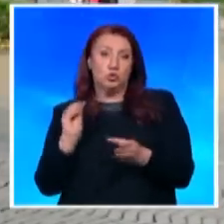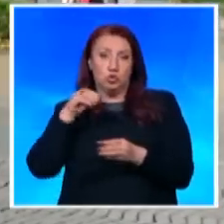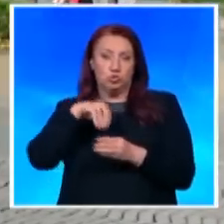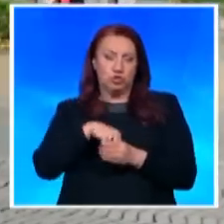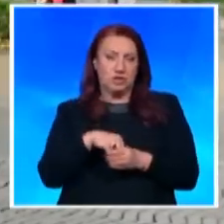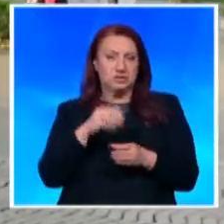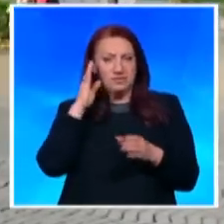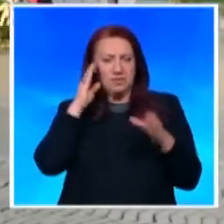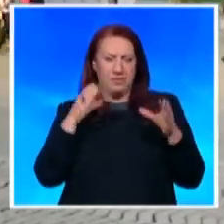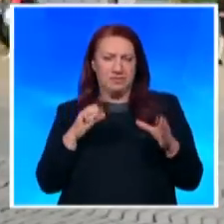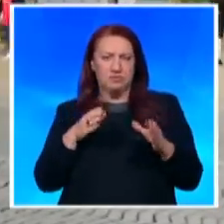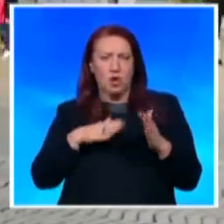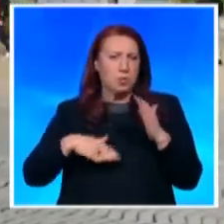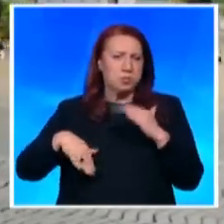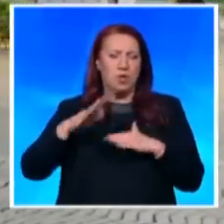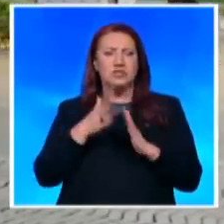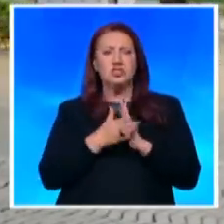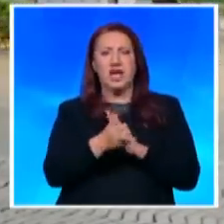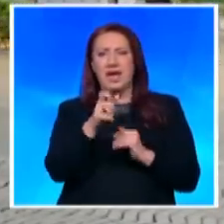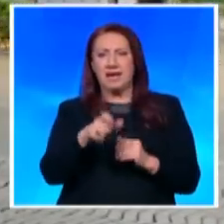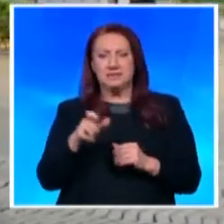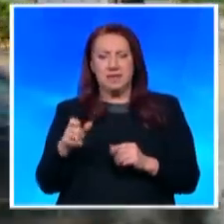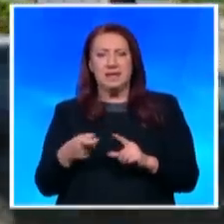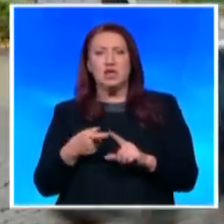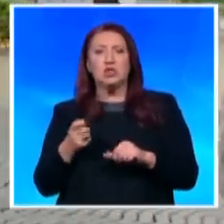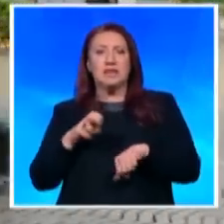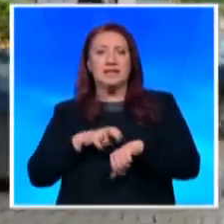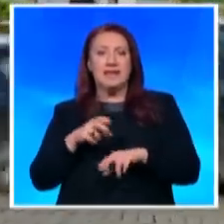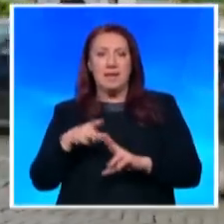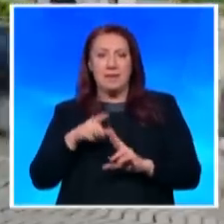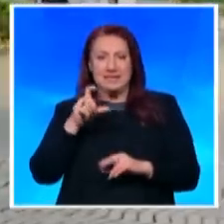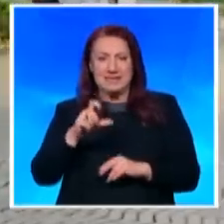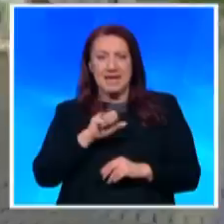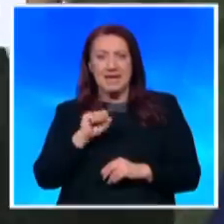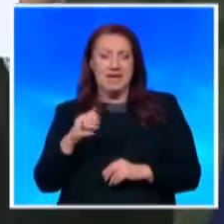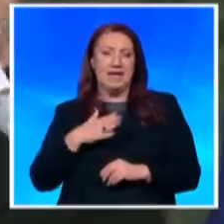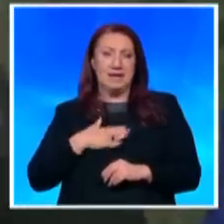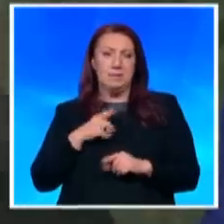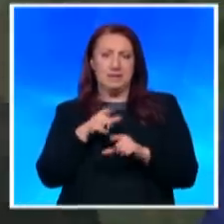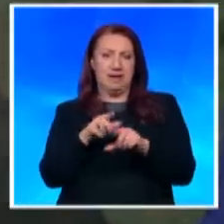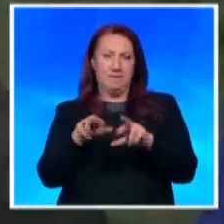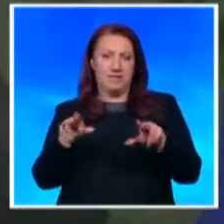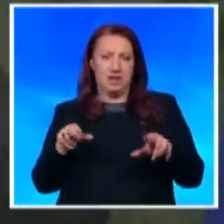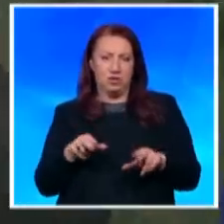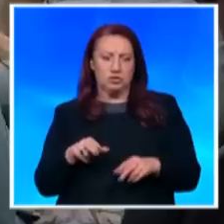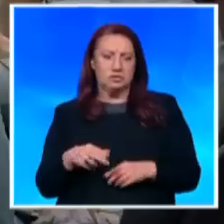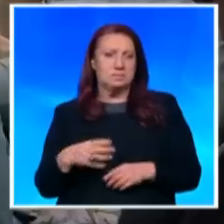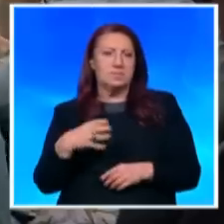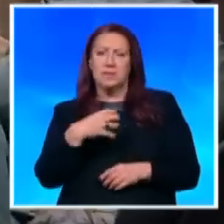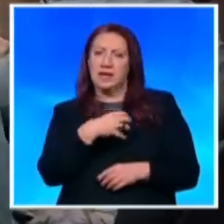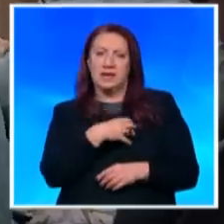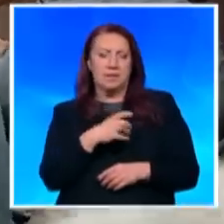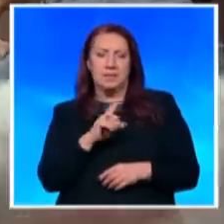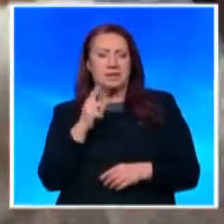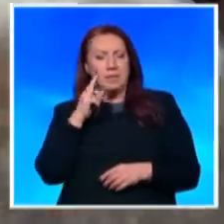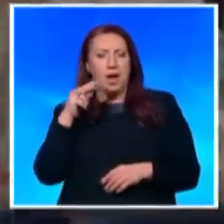вземат участие експерти, предложени от ДПС и Има такъв народ. ГЕРБ няма контрол върху копчето